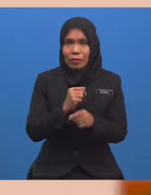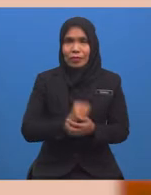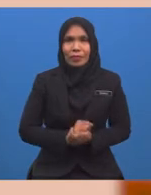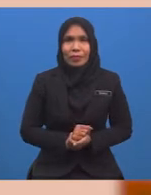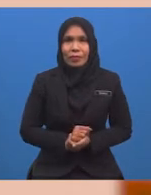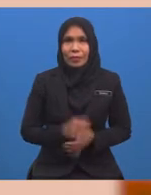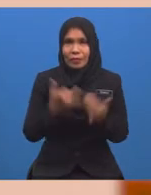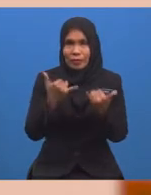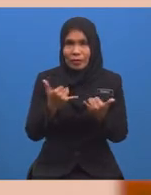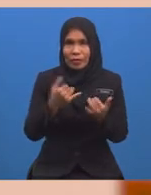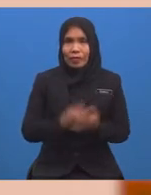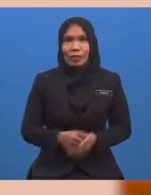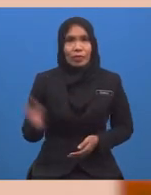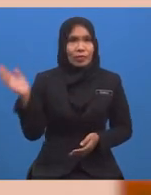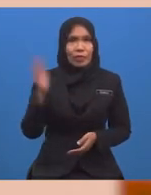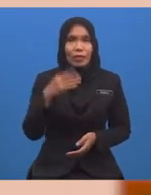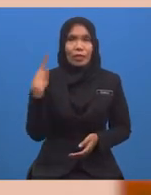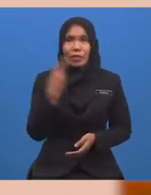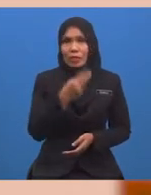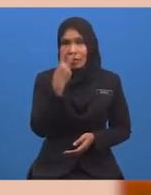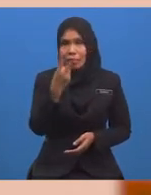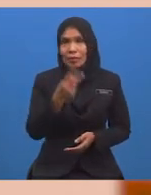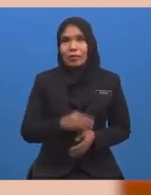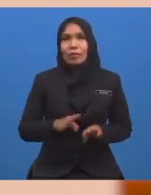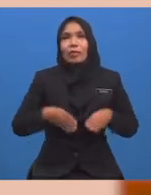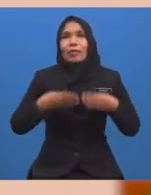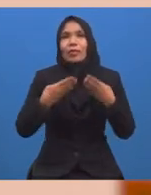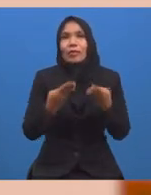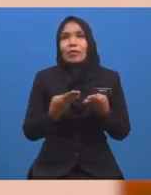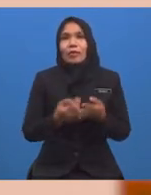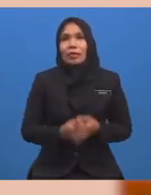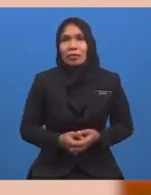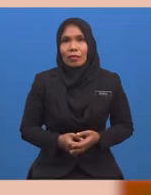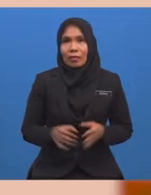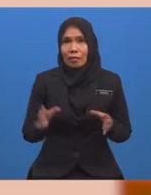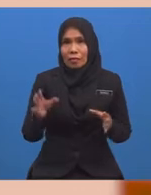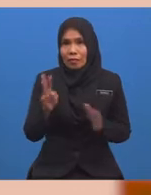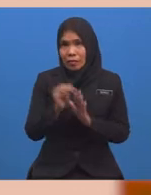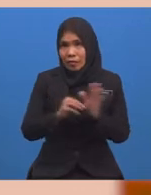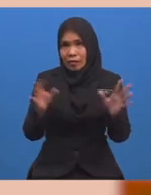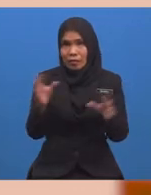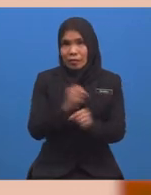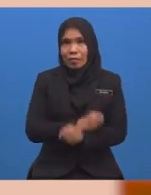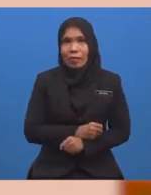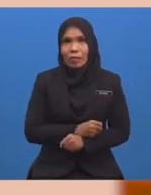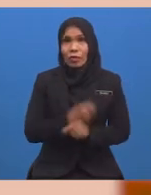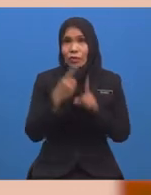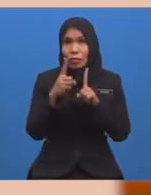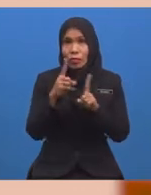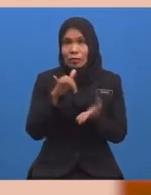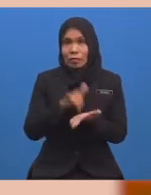Sekarang mari kita lihat Bagaimana mendapat jawaban the Waring